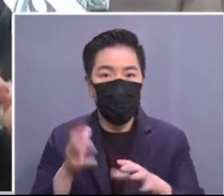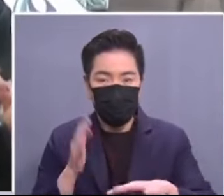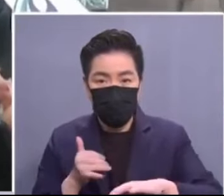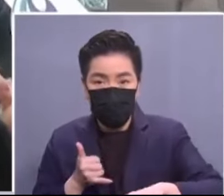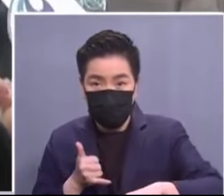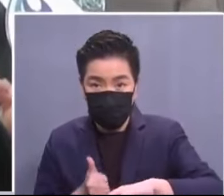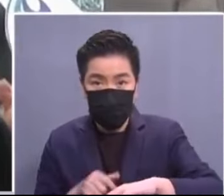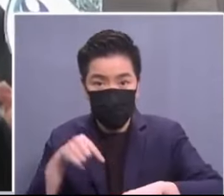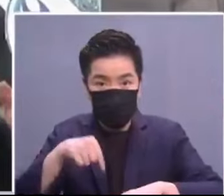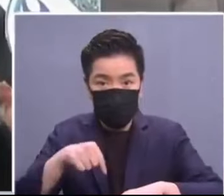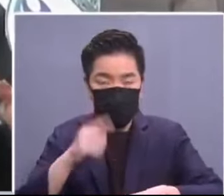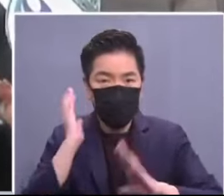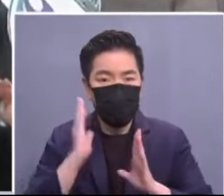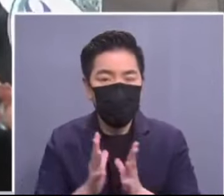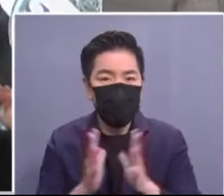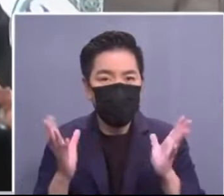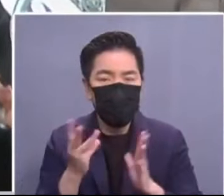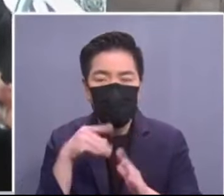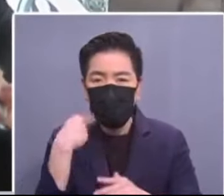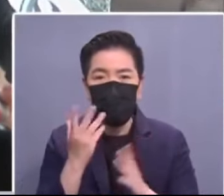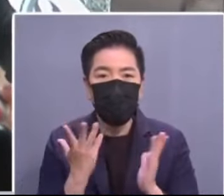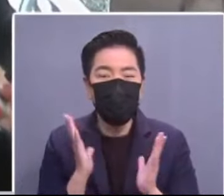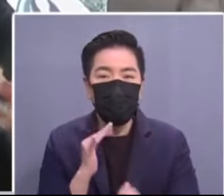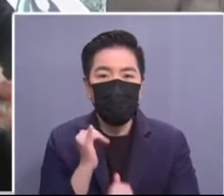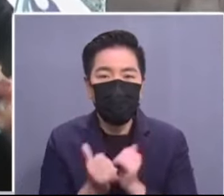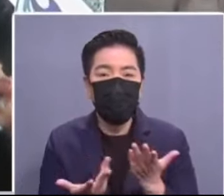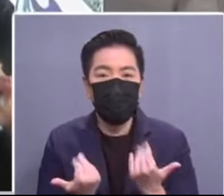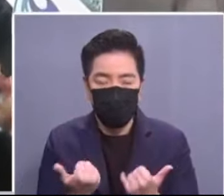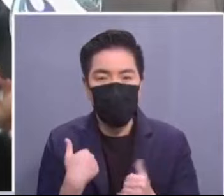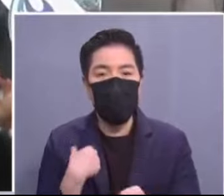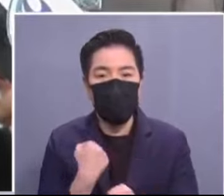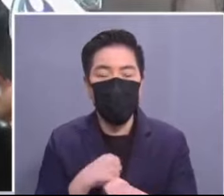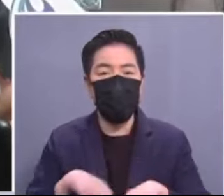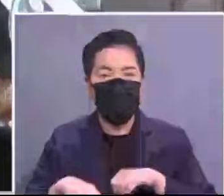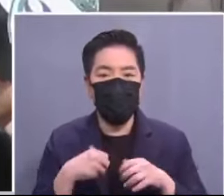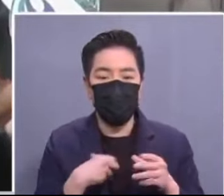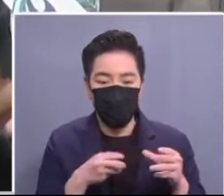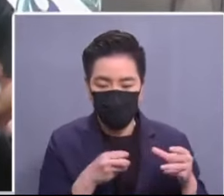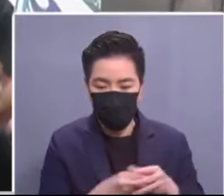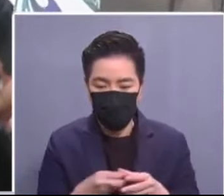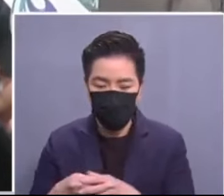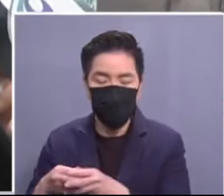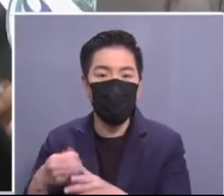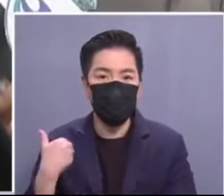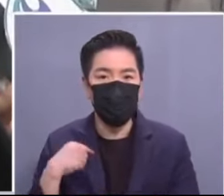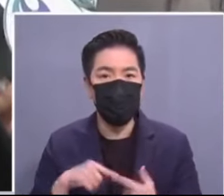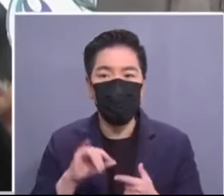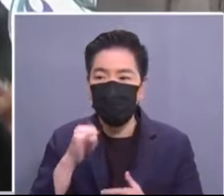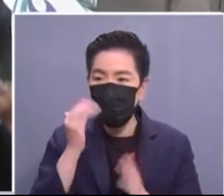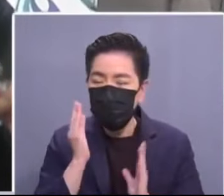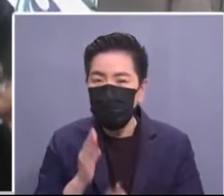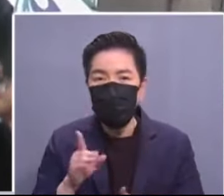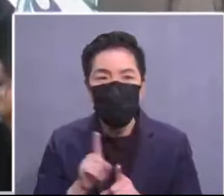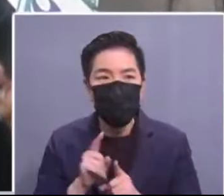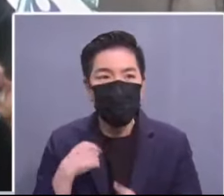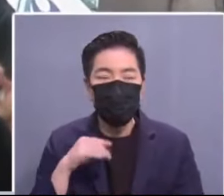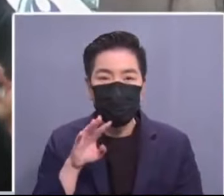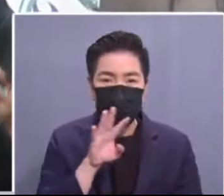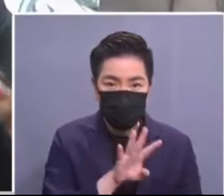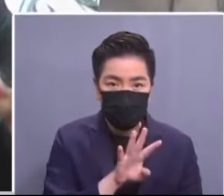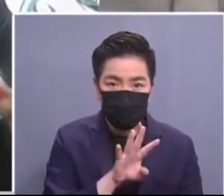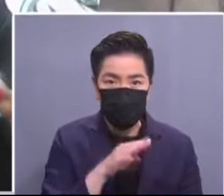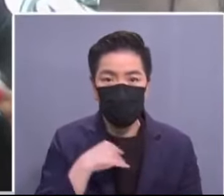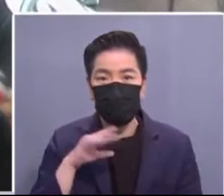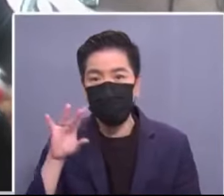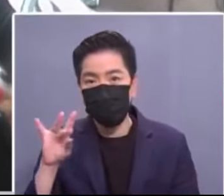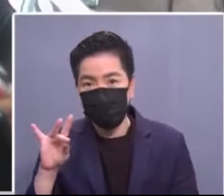าพื้นที่ตรงนี้ได้ไหมคะว่าจะเป็นกลุ่มไหนอย่างไรบ้าง ก็เราก็จัดไว้หลายกลุ่มนะครับบางคนก็จัด4บางคนก็จัด8